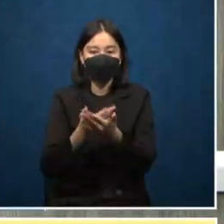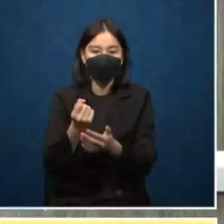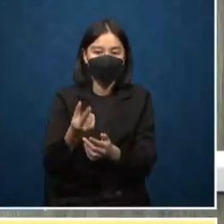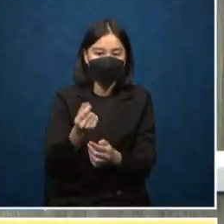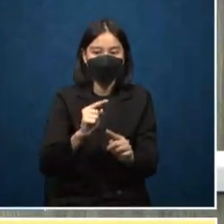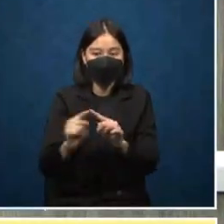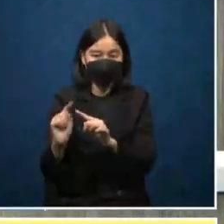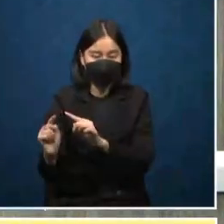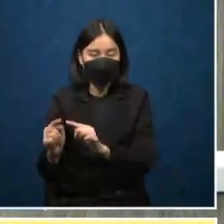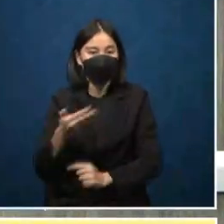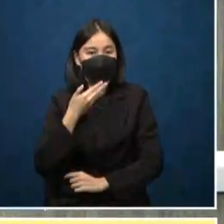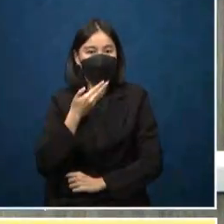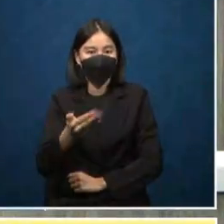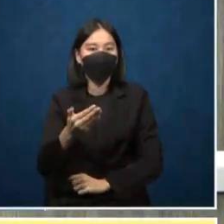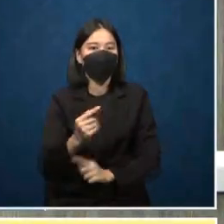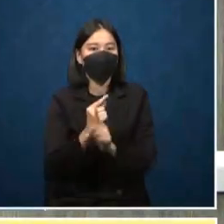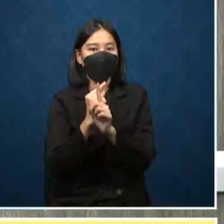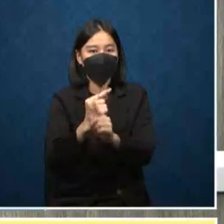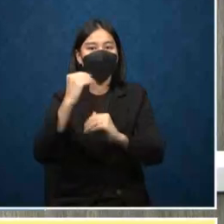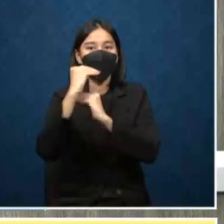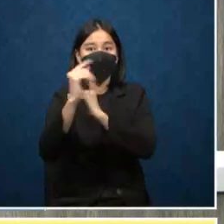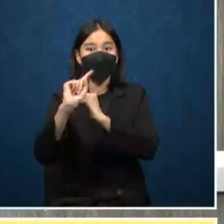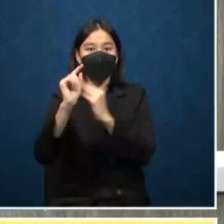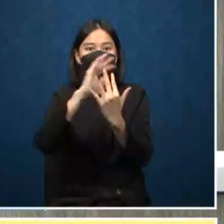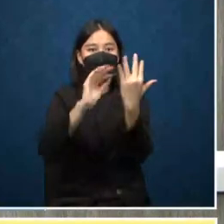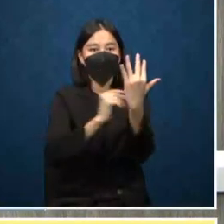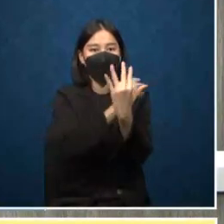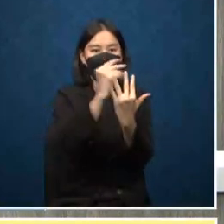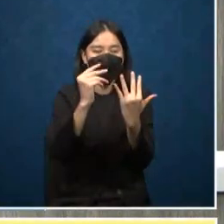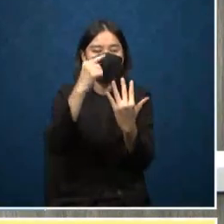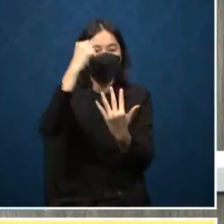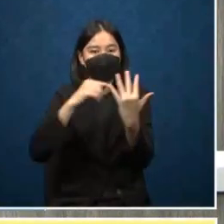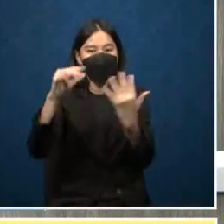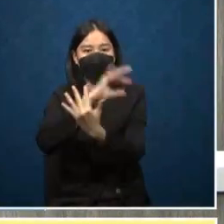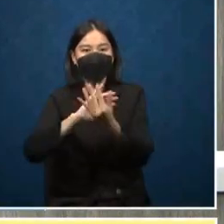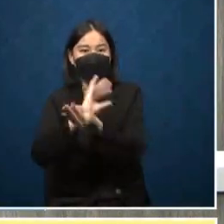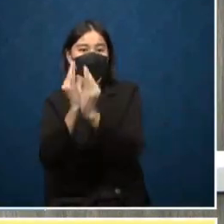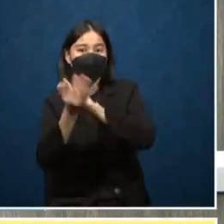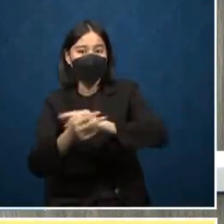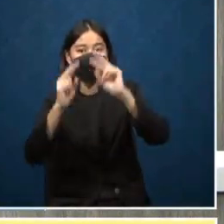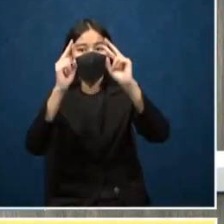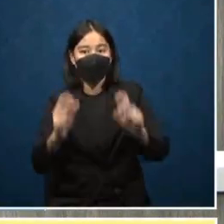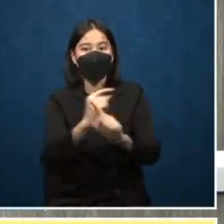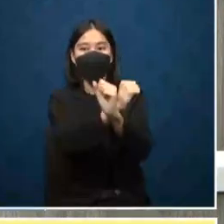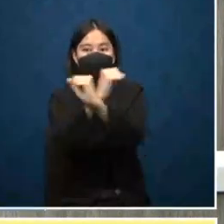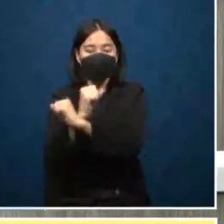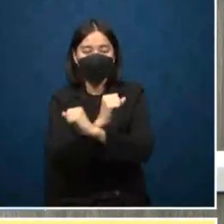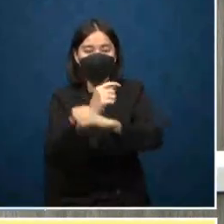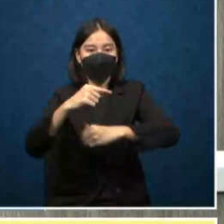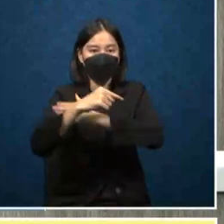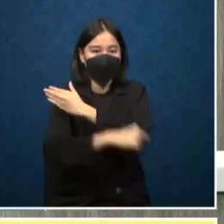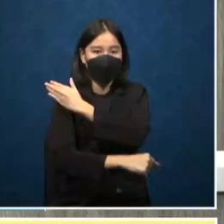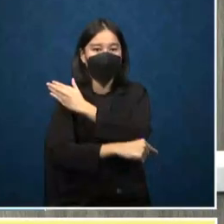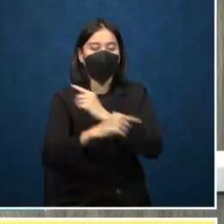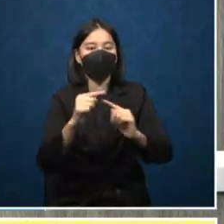ดเวลาตามที่ได้กำหนดไว้ในแผนการปฏิรูปประเทศด้านการป้องกันและการปราบปรามการทุจริตประ